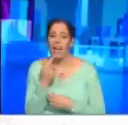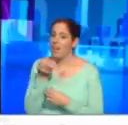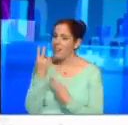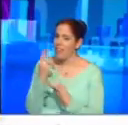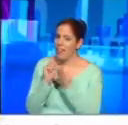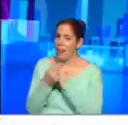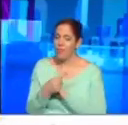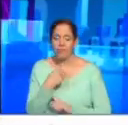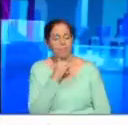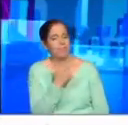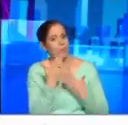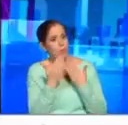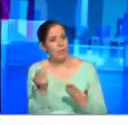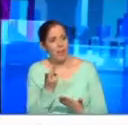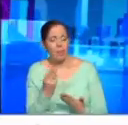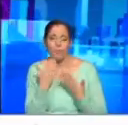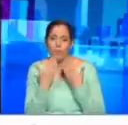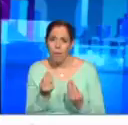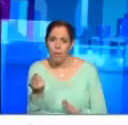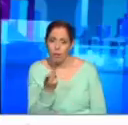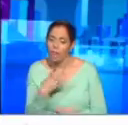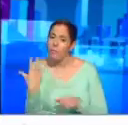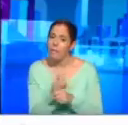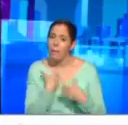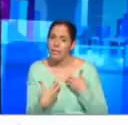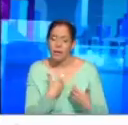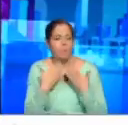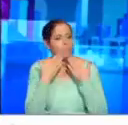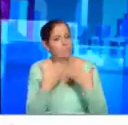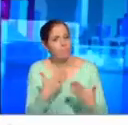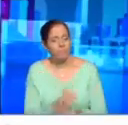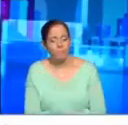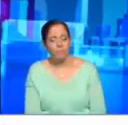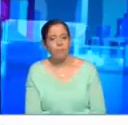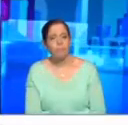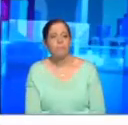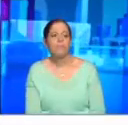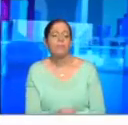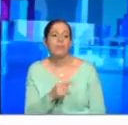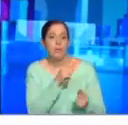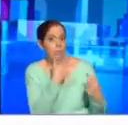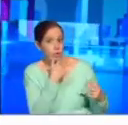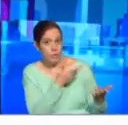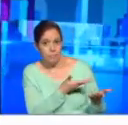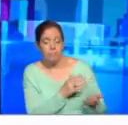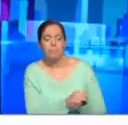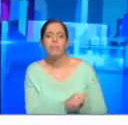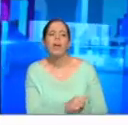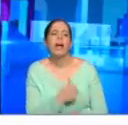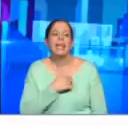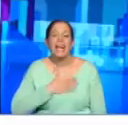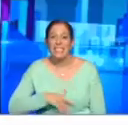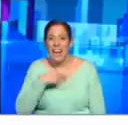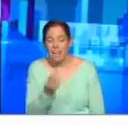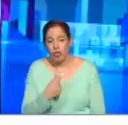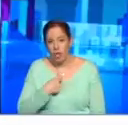אנחנו נודה לכם, שלומי אדרי ואילה הויזמן, ובהצלחה בהצגה. תודה רבה. כן, אולי עוד מילה מכם, הפרשנים שלנו? אני רק רציתי להגיד